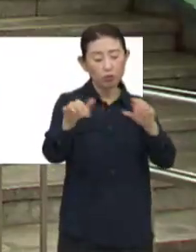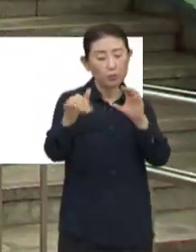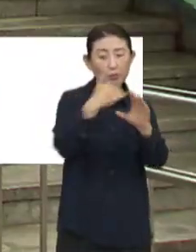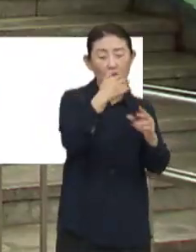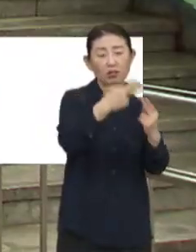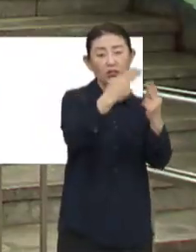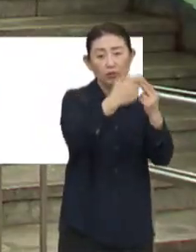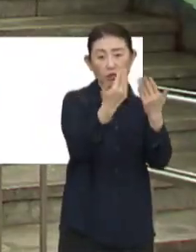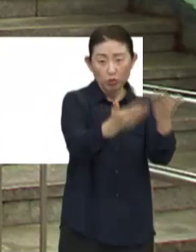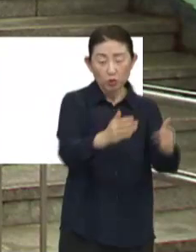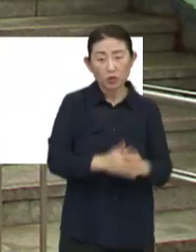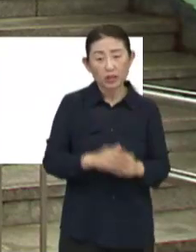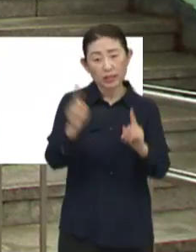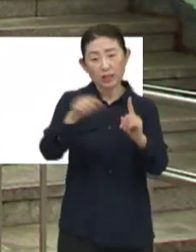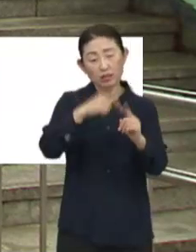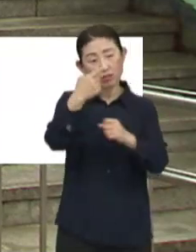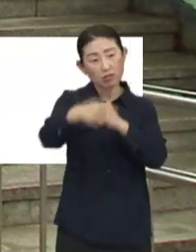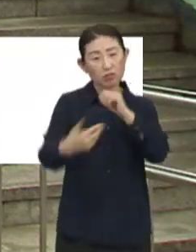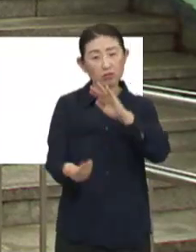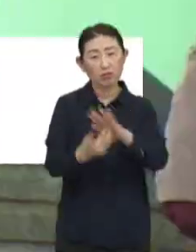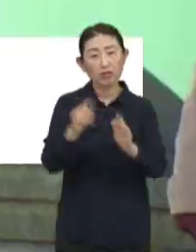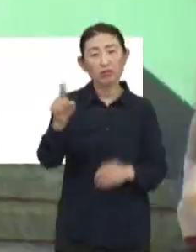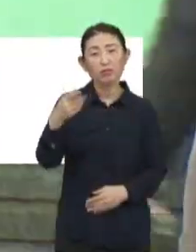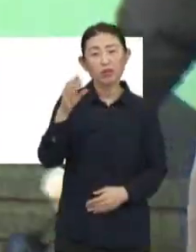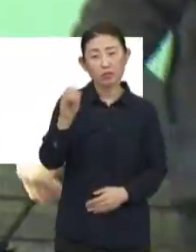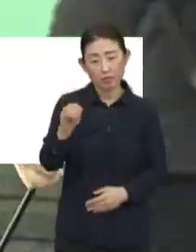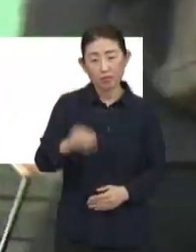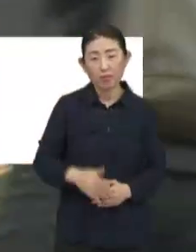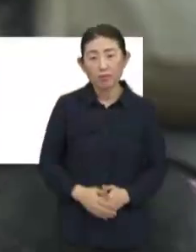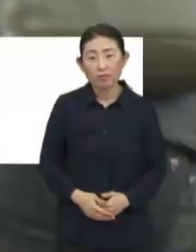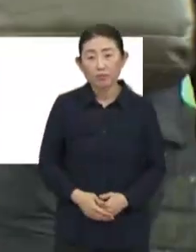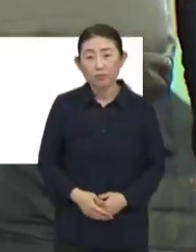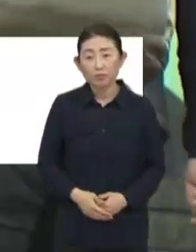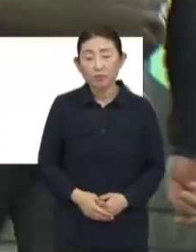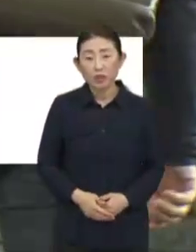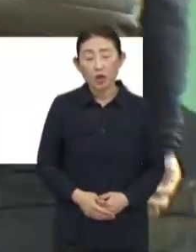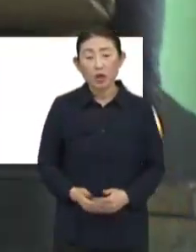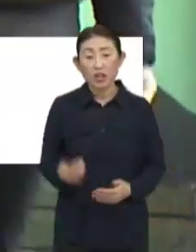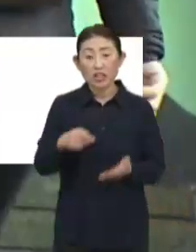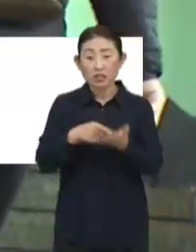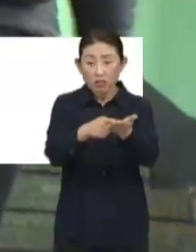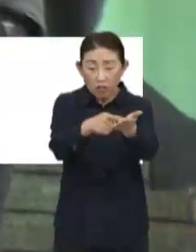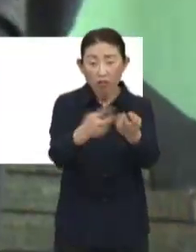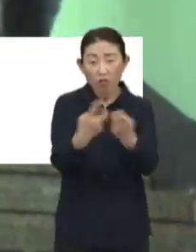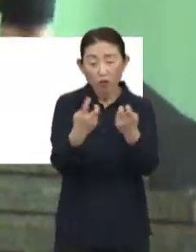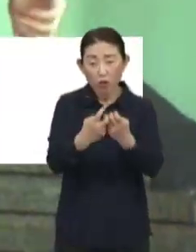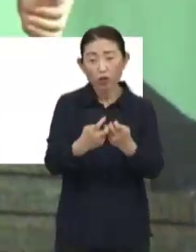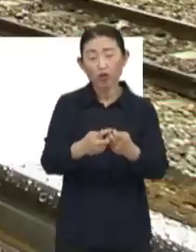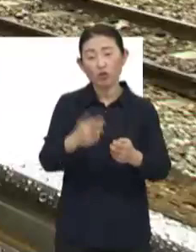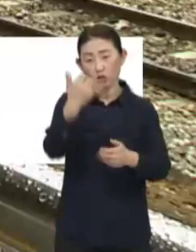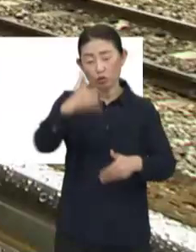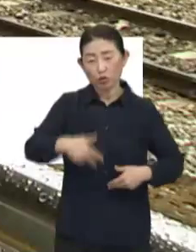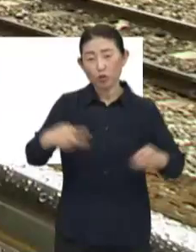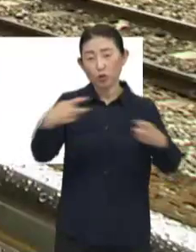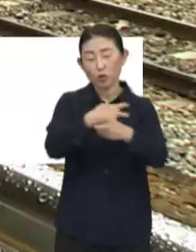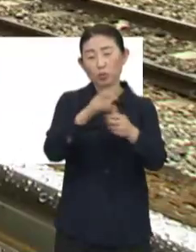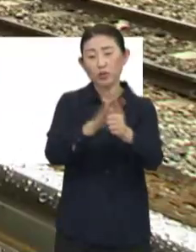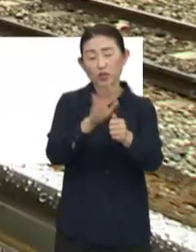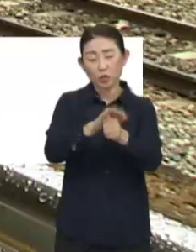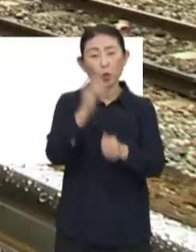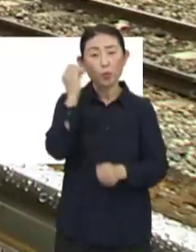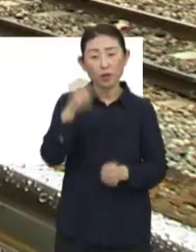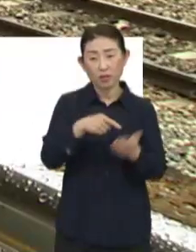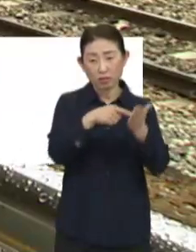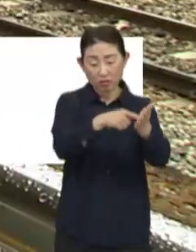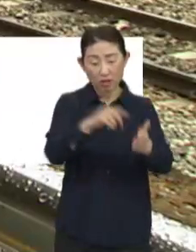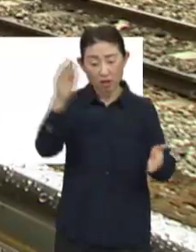있고 한도는 1인당 연간 최대 100만 원까지입니다. 환급 신청은 충남교통비 지원 누리집에서 하면 되며